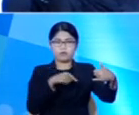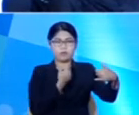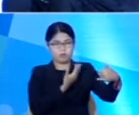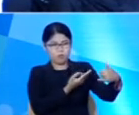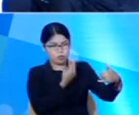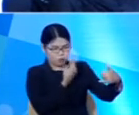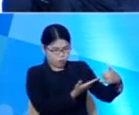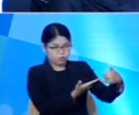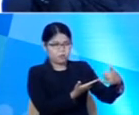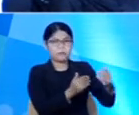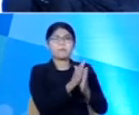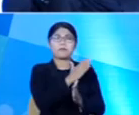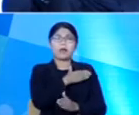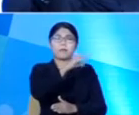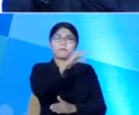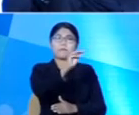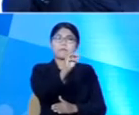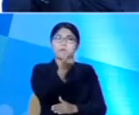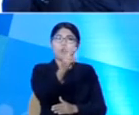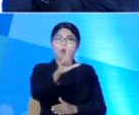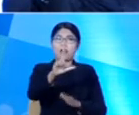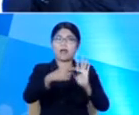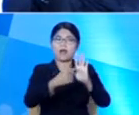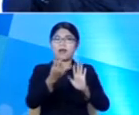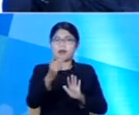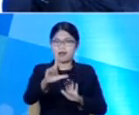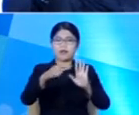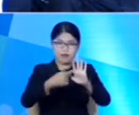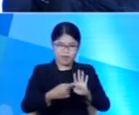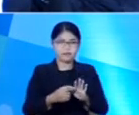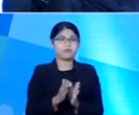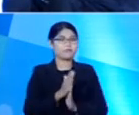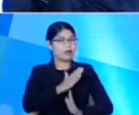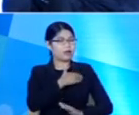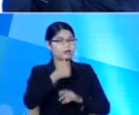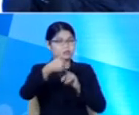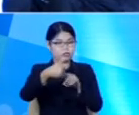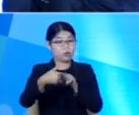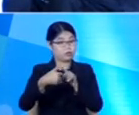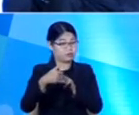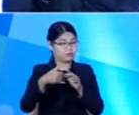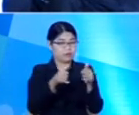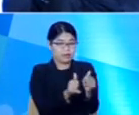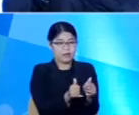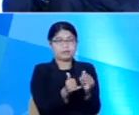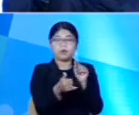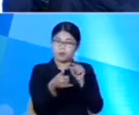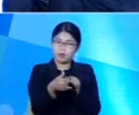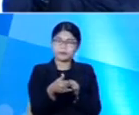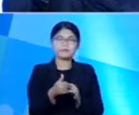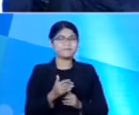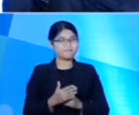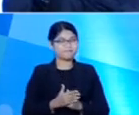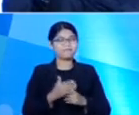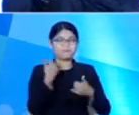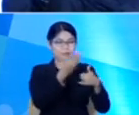ค์นี้คือพระโมคคัลลาองค์นี้คือพระสารีบุตรองค์พระสารีบุตรสง่างามนิ่งสงบเย็นพูดจาสบาย